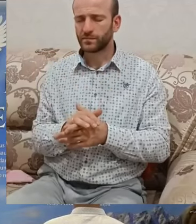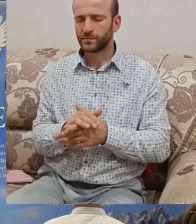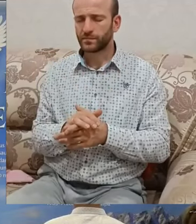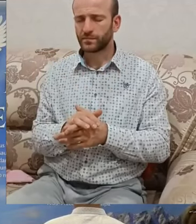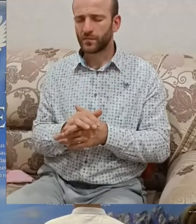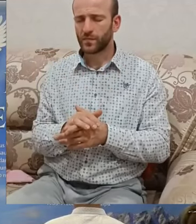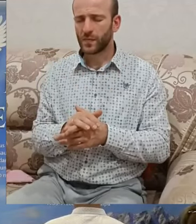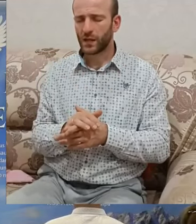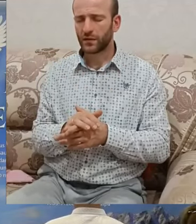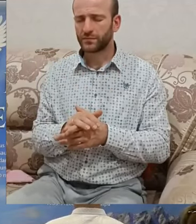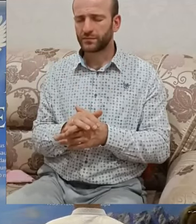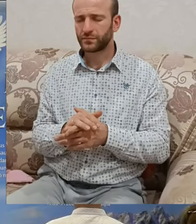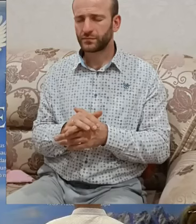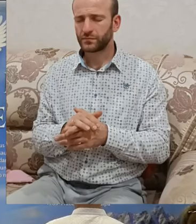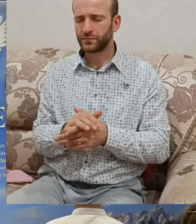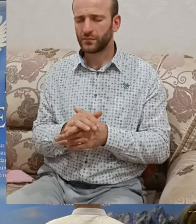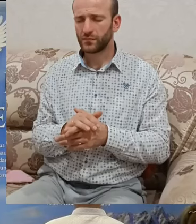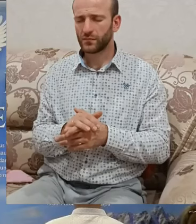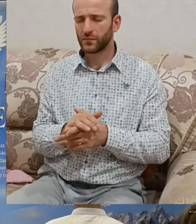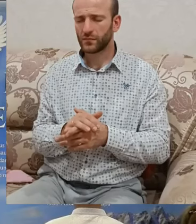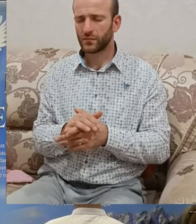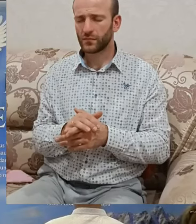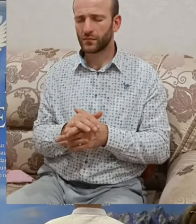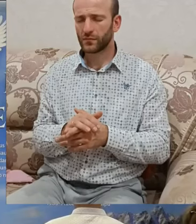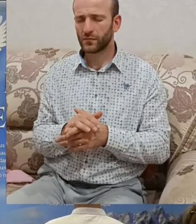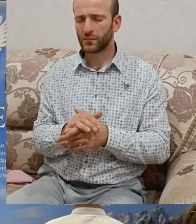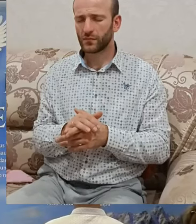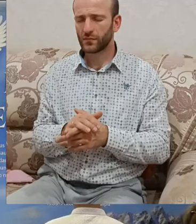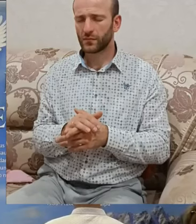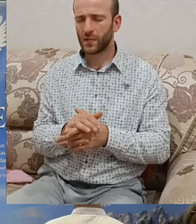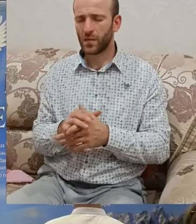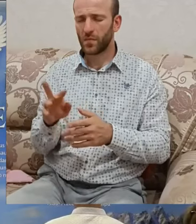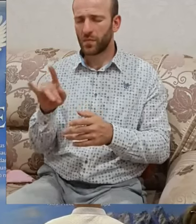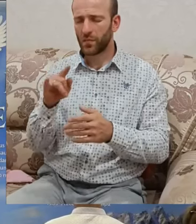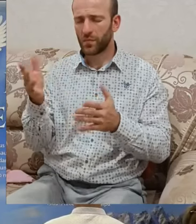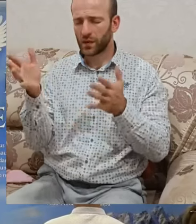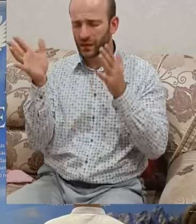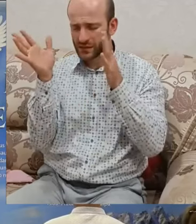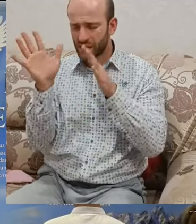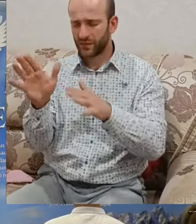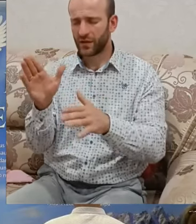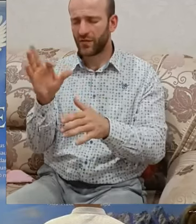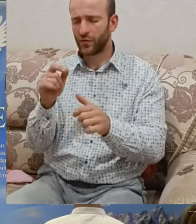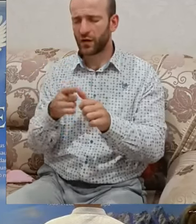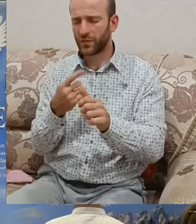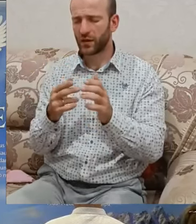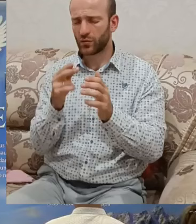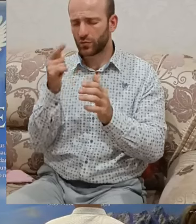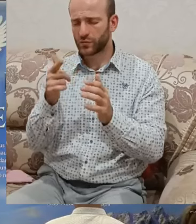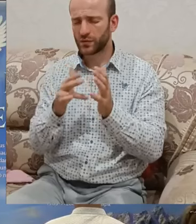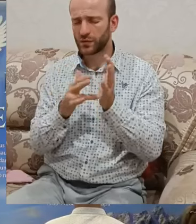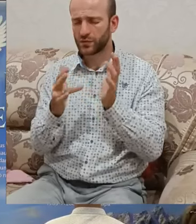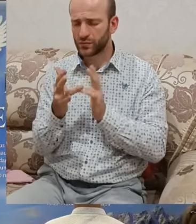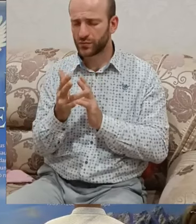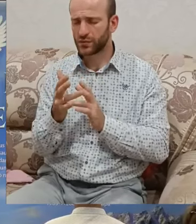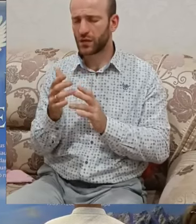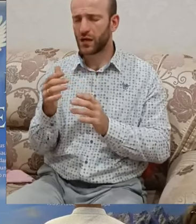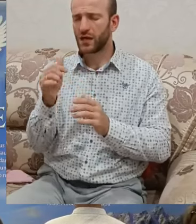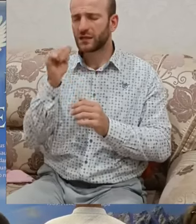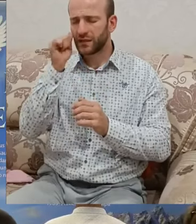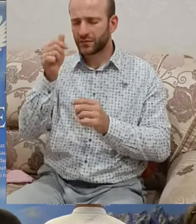Иисуса Христа. Mes laiminam. Мы благословляем. Рідино susirinkimą. Завтрашнее собрание. Taip pat mes meldžiam už visus, kurie